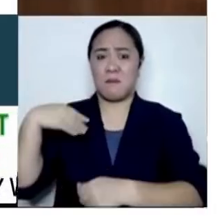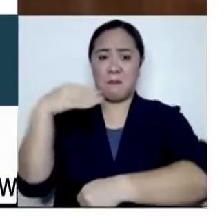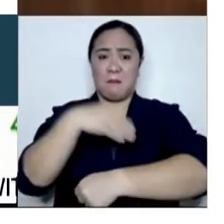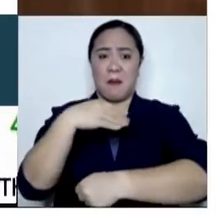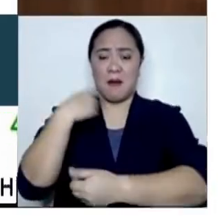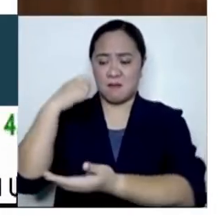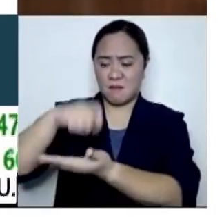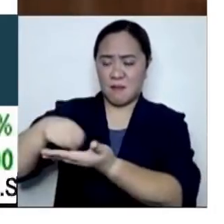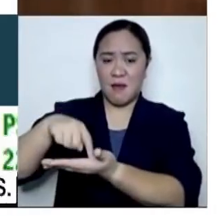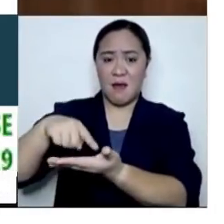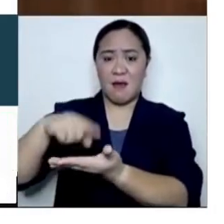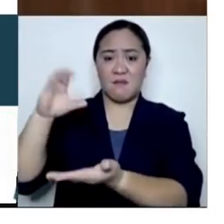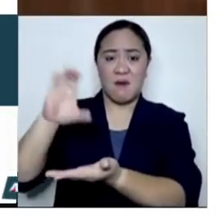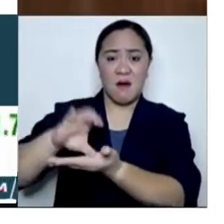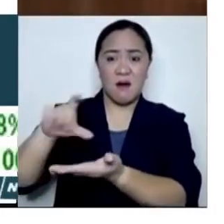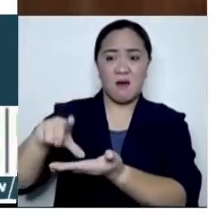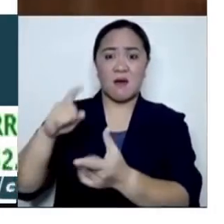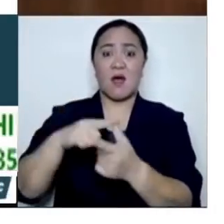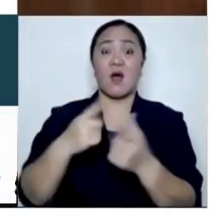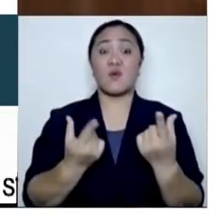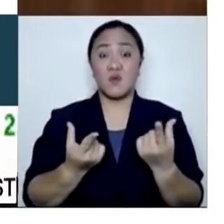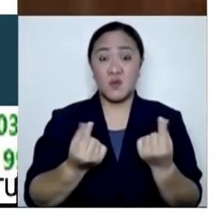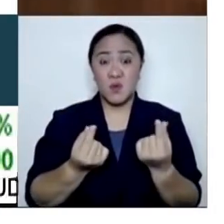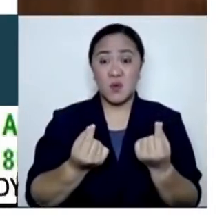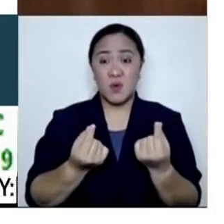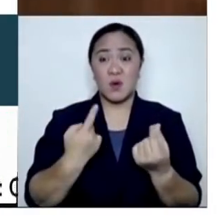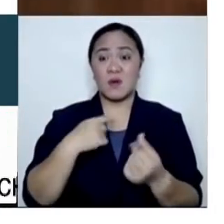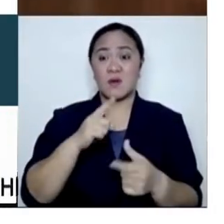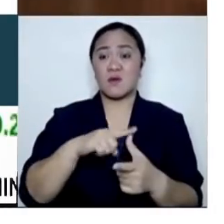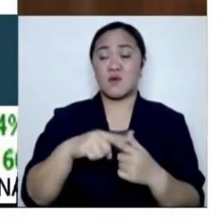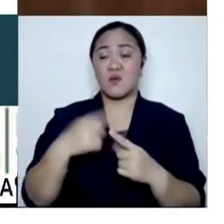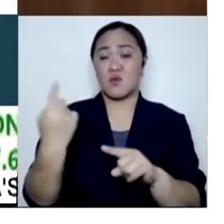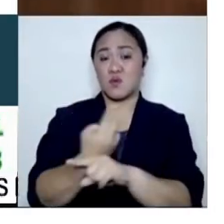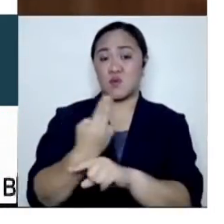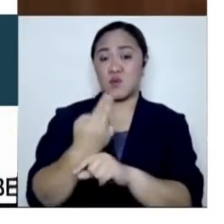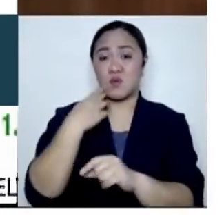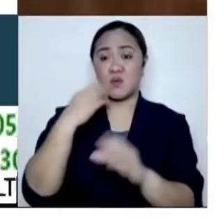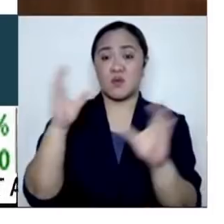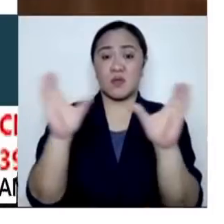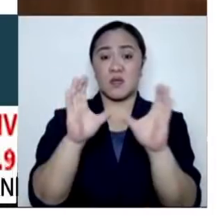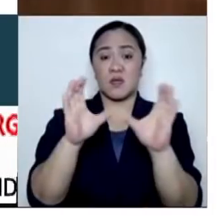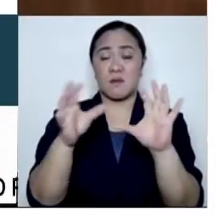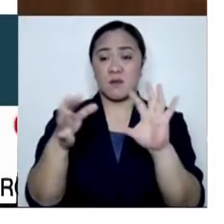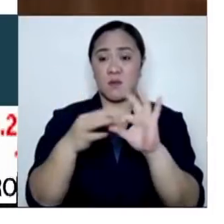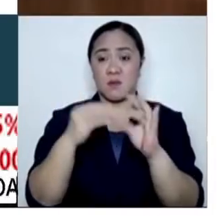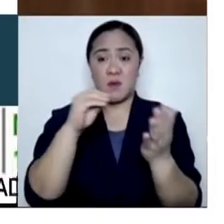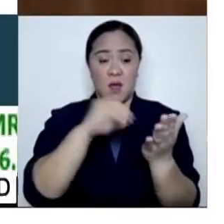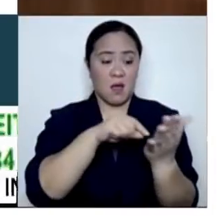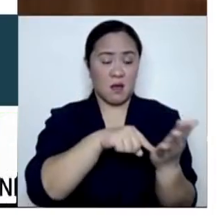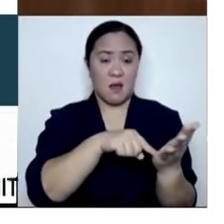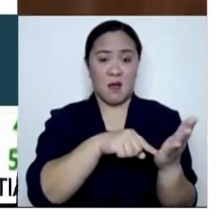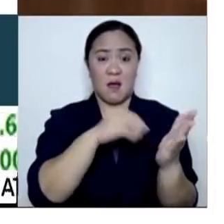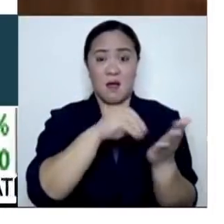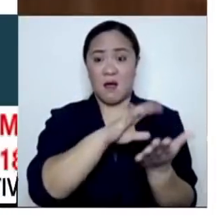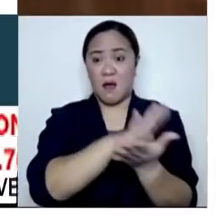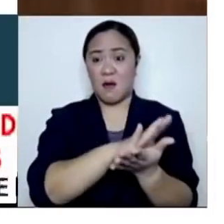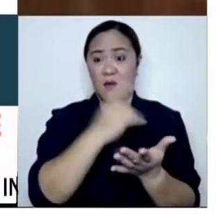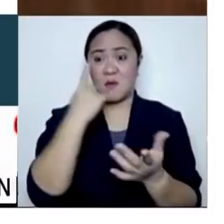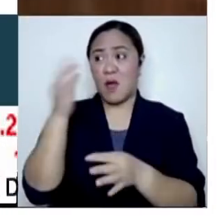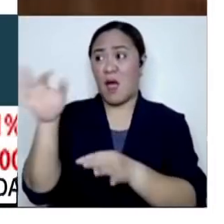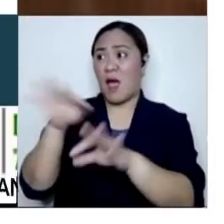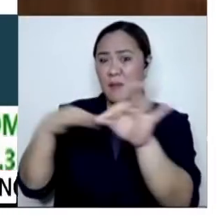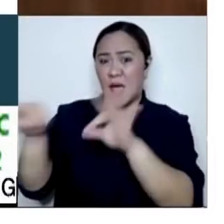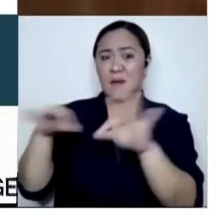credit. Palang ginawa niya, meron siyang certificate of credit. Ibig sabihin, may pera siya. Ganun rin yun. Papaliwanag pa rin